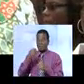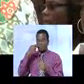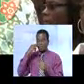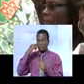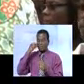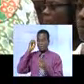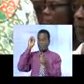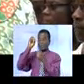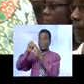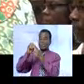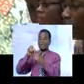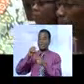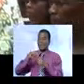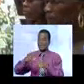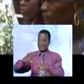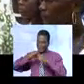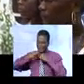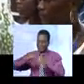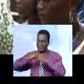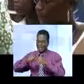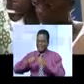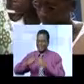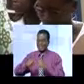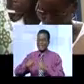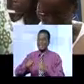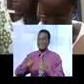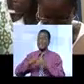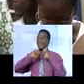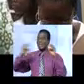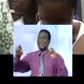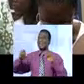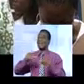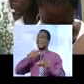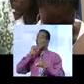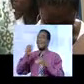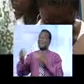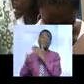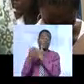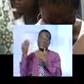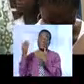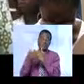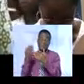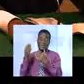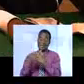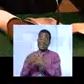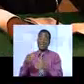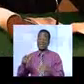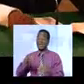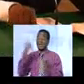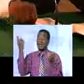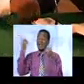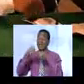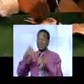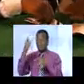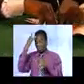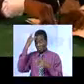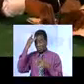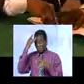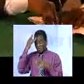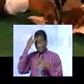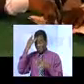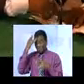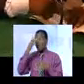Il faut être endurant. Rien n'est facile. Quand on y croit, on y arrive.